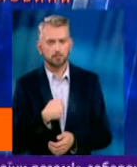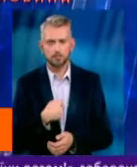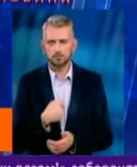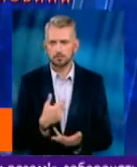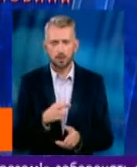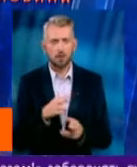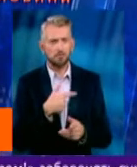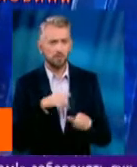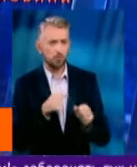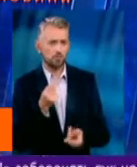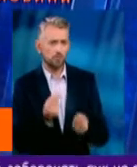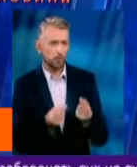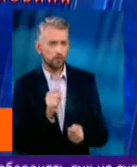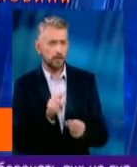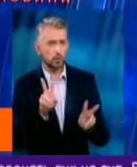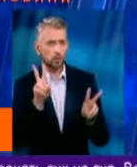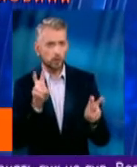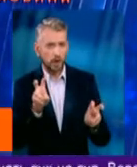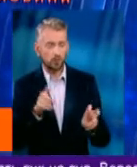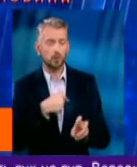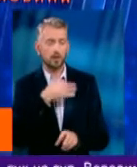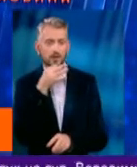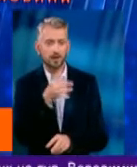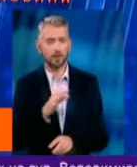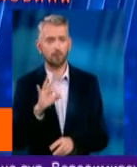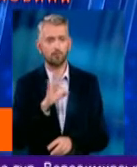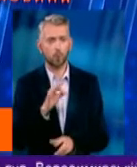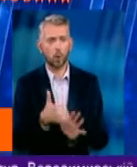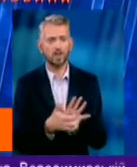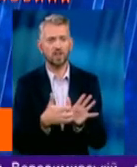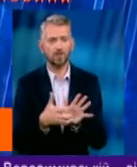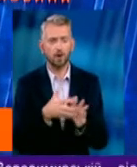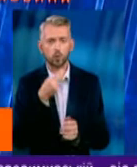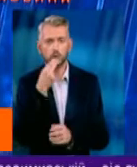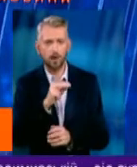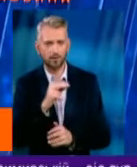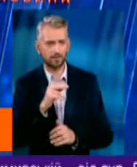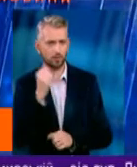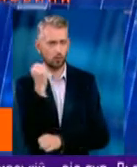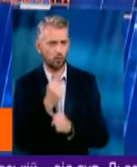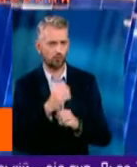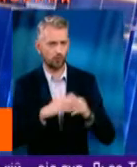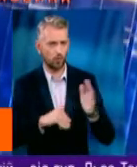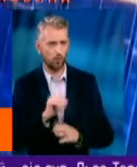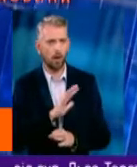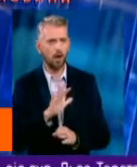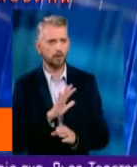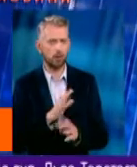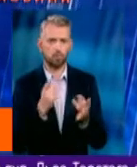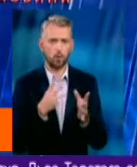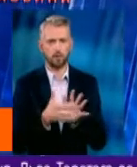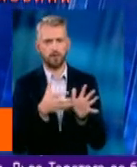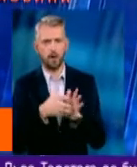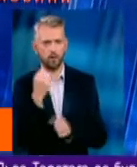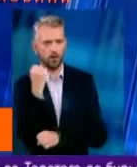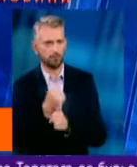ми можемо пожартувати на цю тему. Я ж сказав про нехватку якісних робочих рук, а не про нехватку робочих рук.